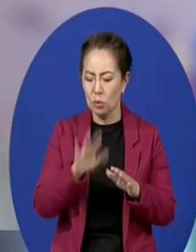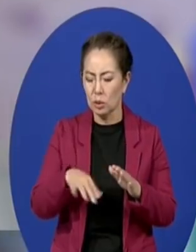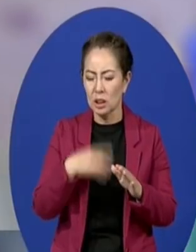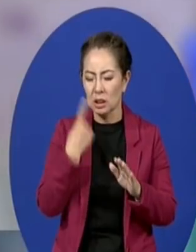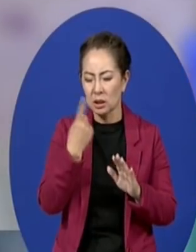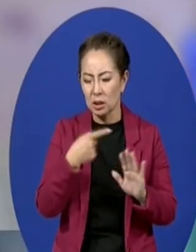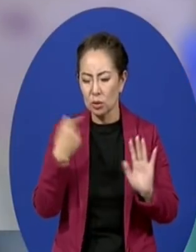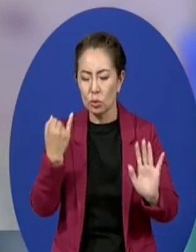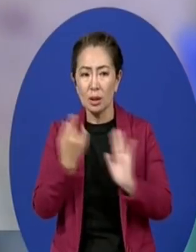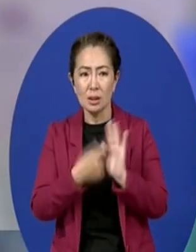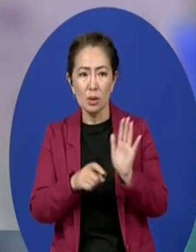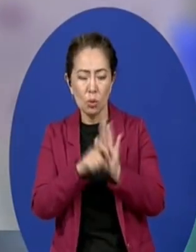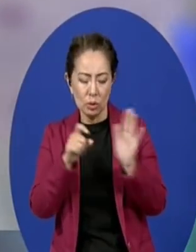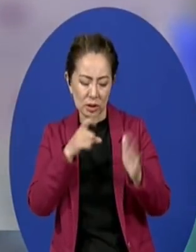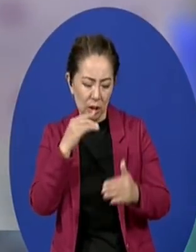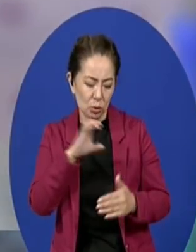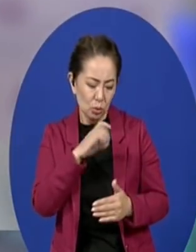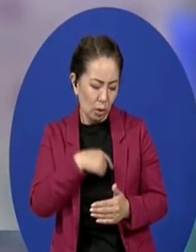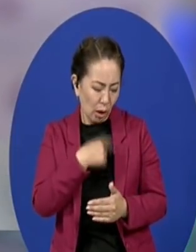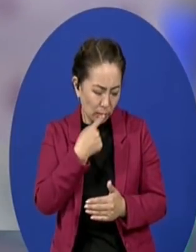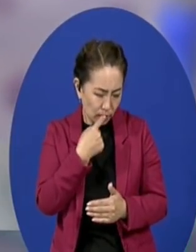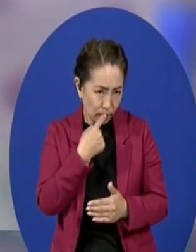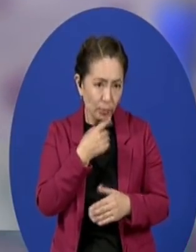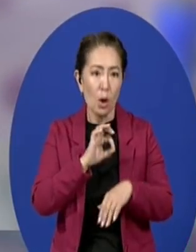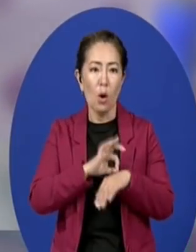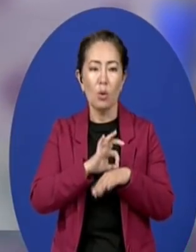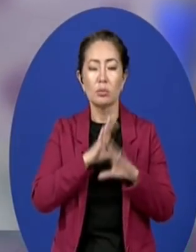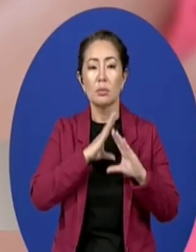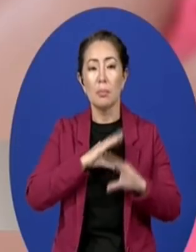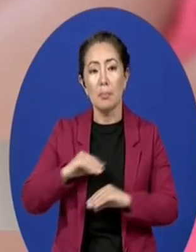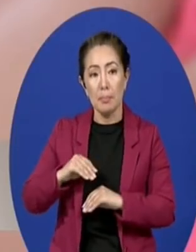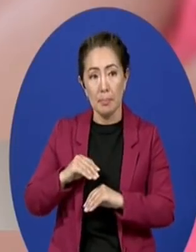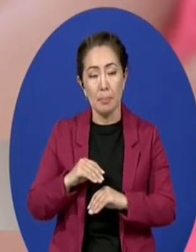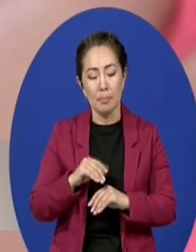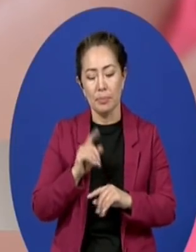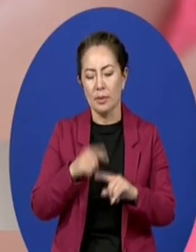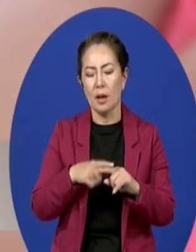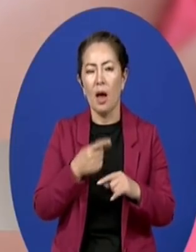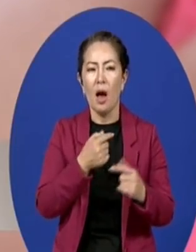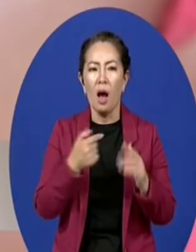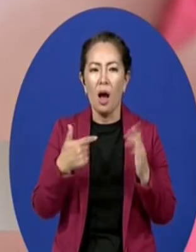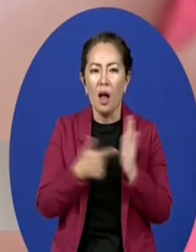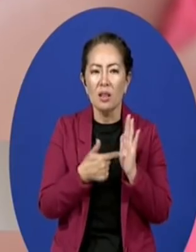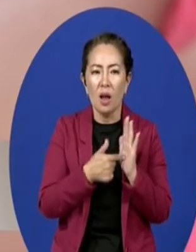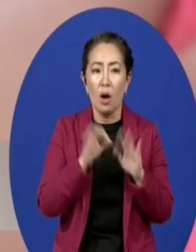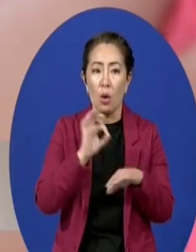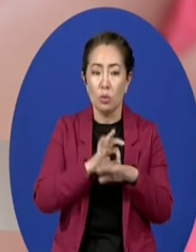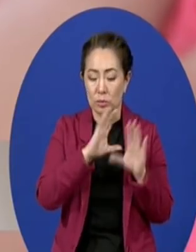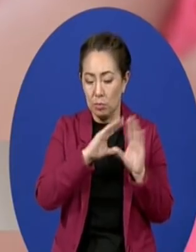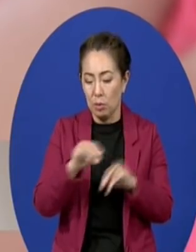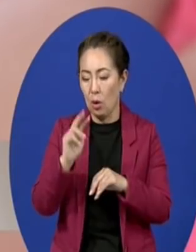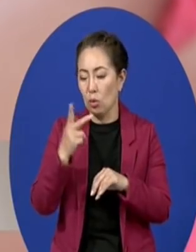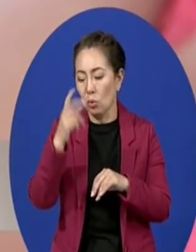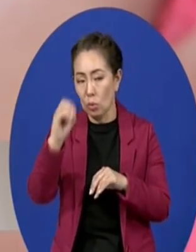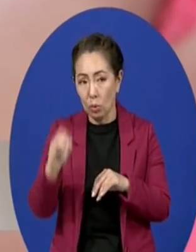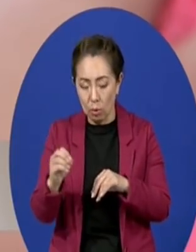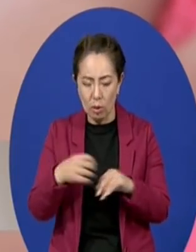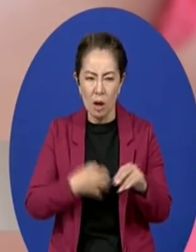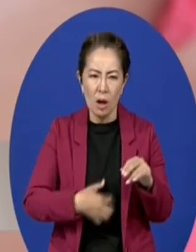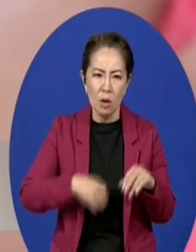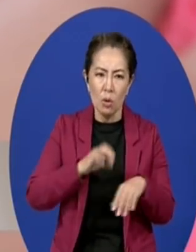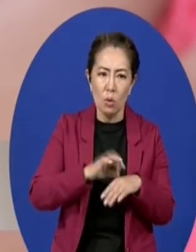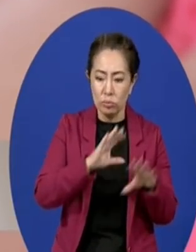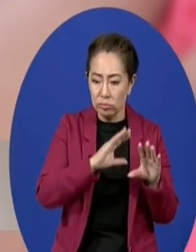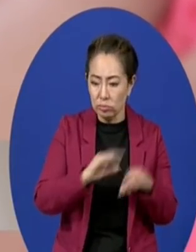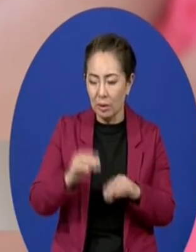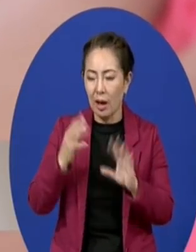сарын турш ихэнх зүгээр дагнан хооллосноор өвчлөх эрсдлийг бууруулдаг. Тухайлбал хатгалгаа тусах эрсдлийг 23%-аар, суулгалтаас